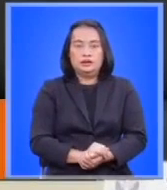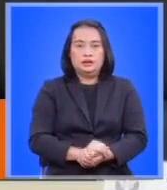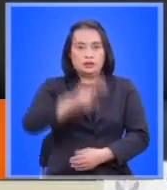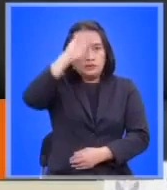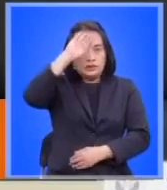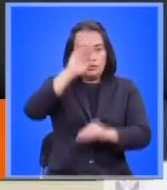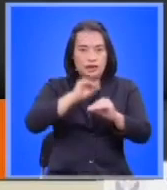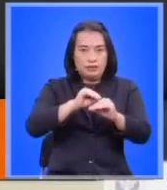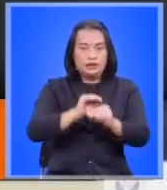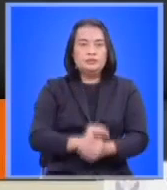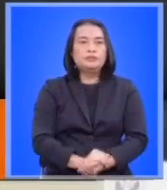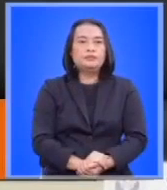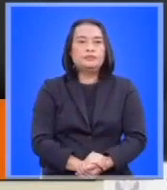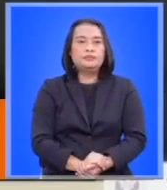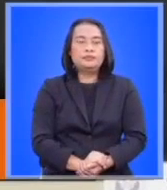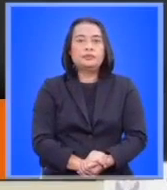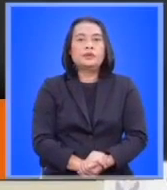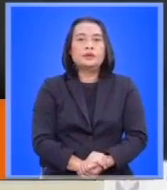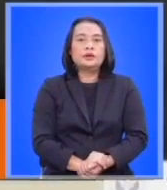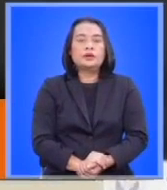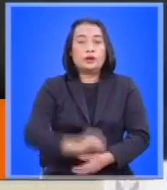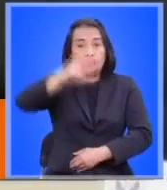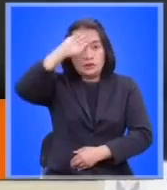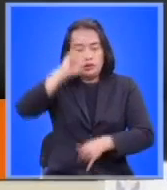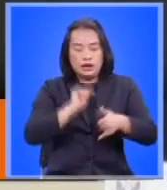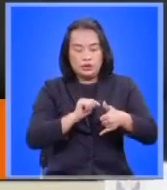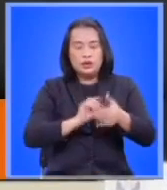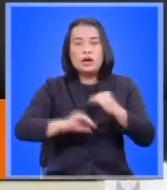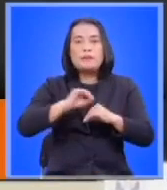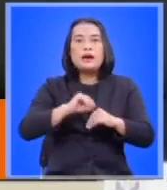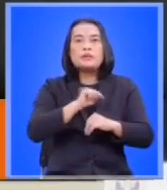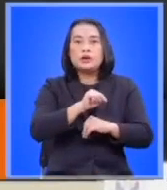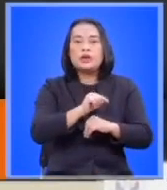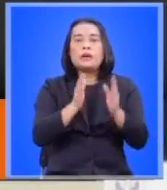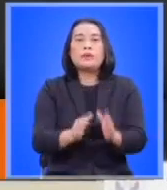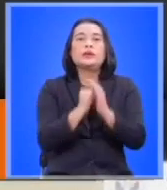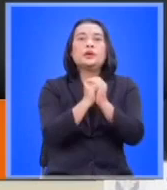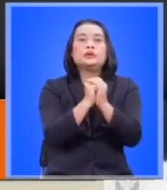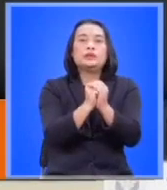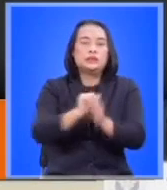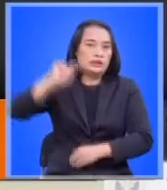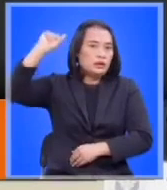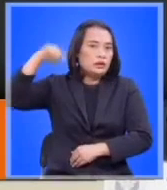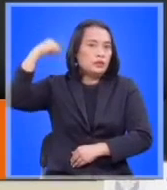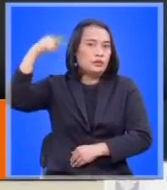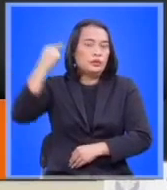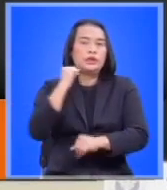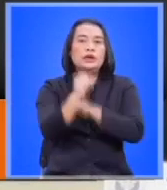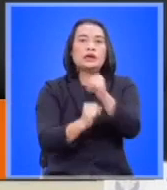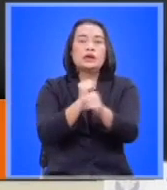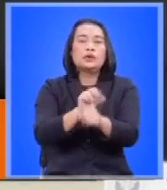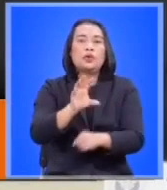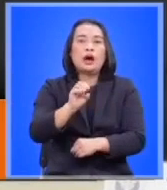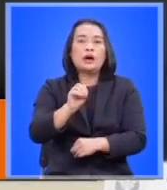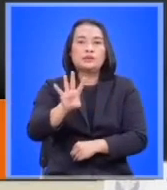ผู้ป่วยรายนี้เป็นคนจีนนะครับเป็นผู้หญิงเป็นนักท่องเที่ยวชาวจีนนะครับอายุประมาณ54